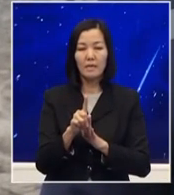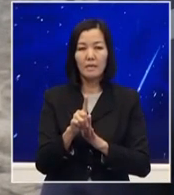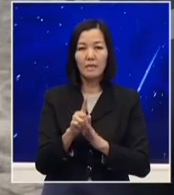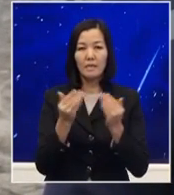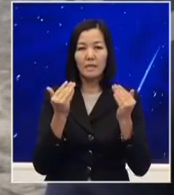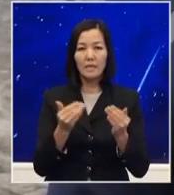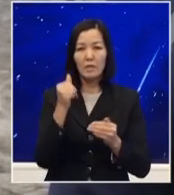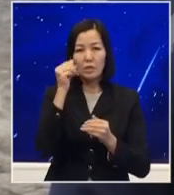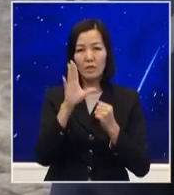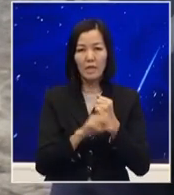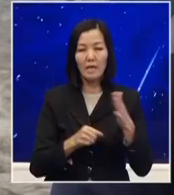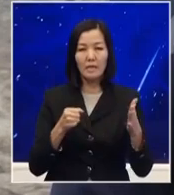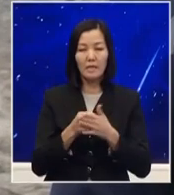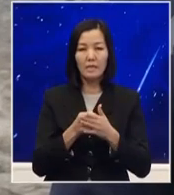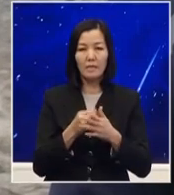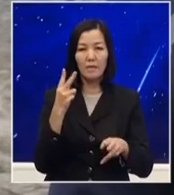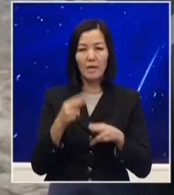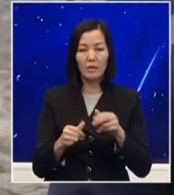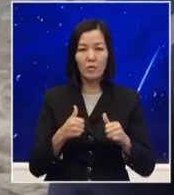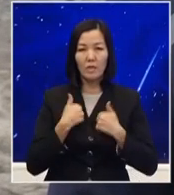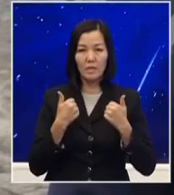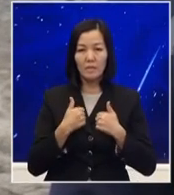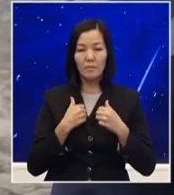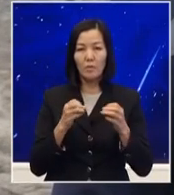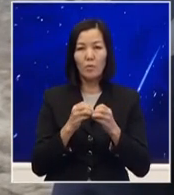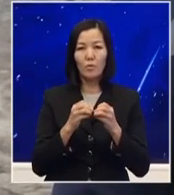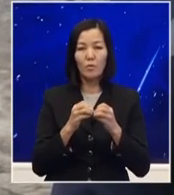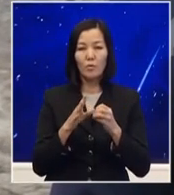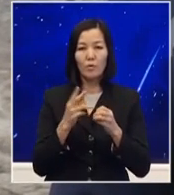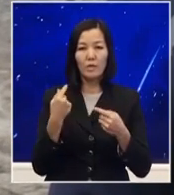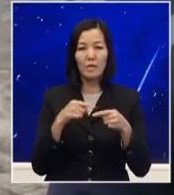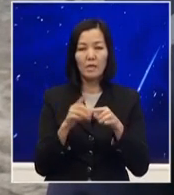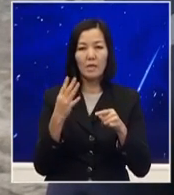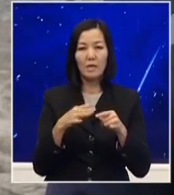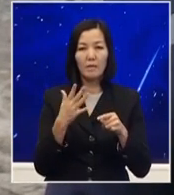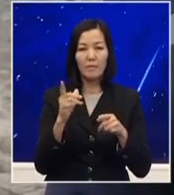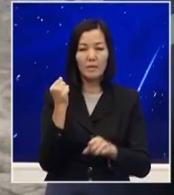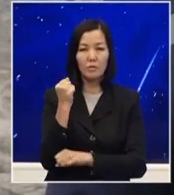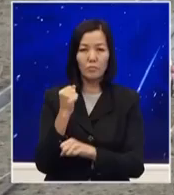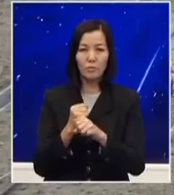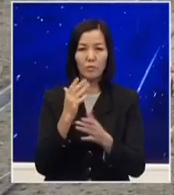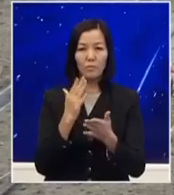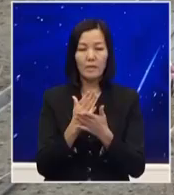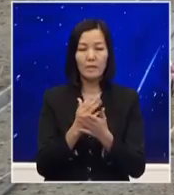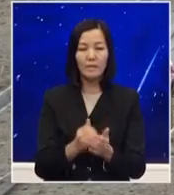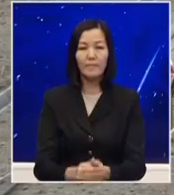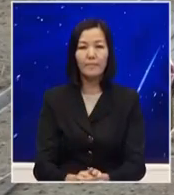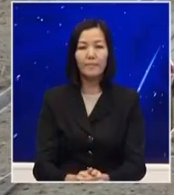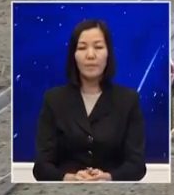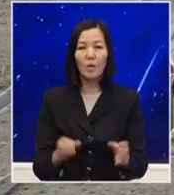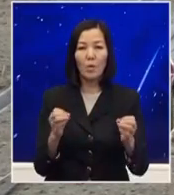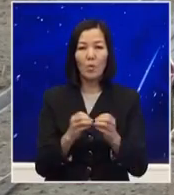Енді осы жылдың аяғына дейін өткізуге тырысамыз. Бұл жерде 14 техника, 45 адам жұмысқа жұмылдырылды. Оның